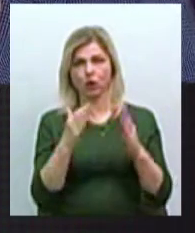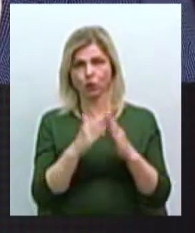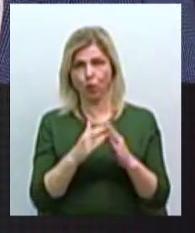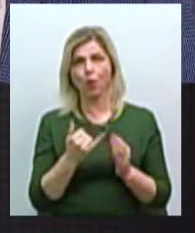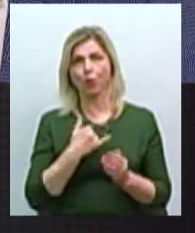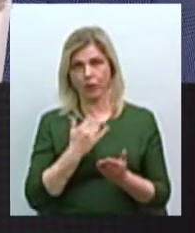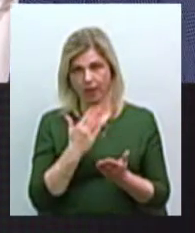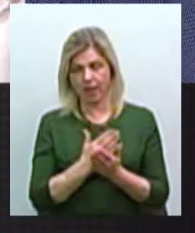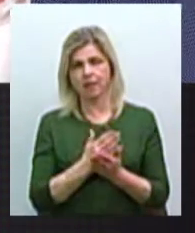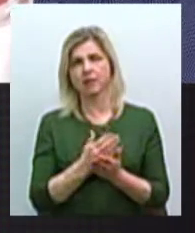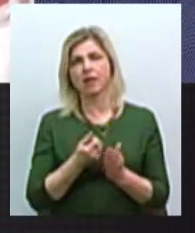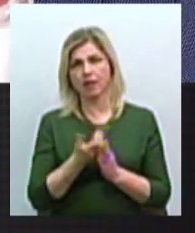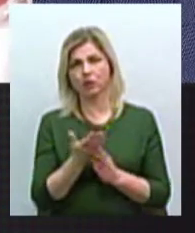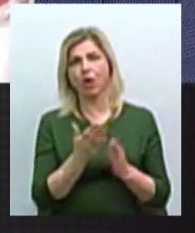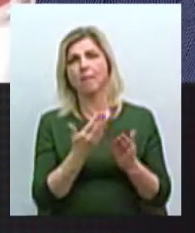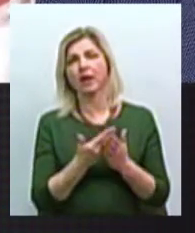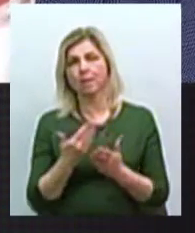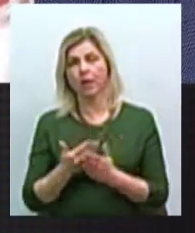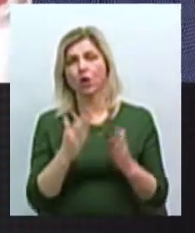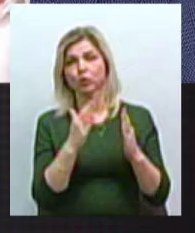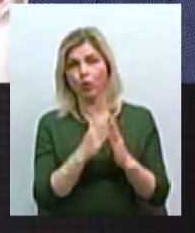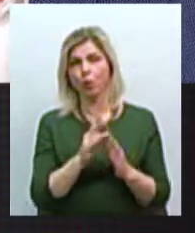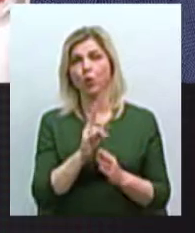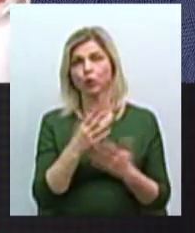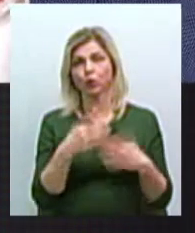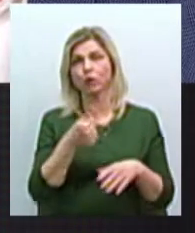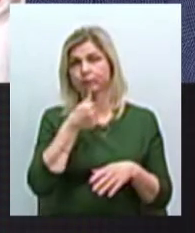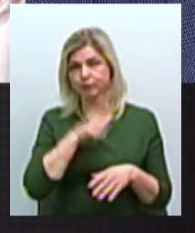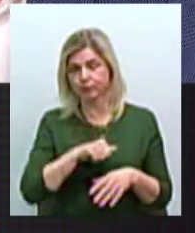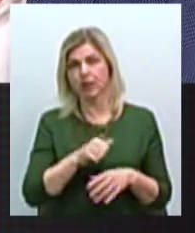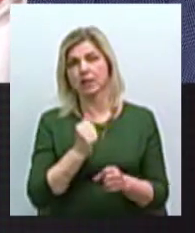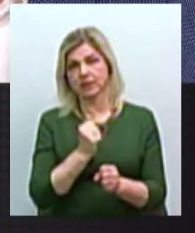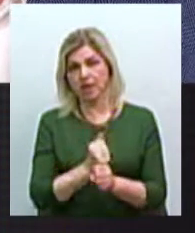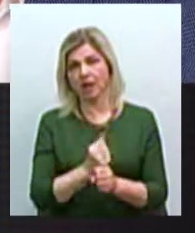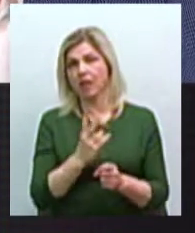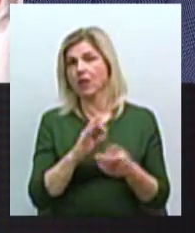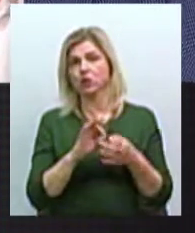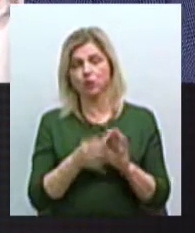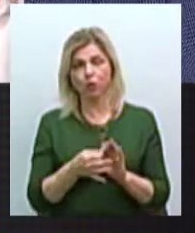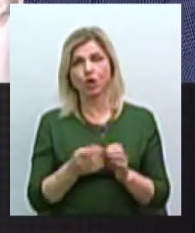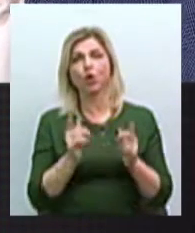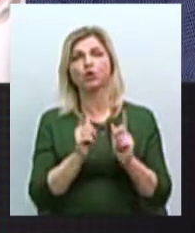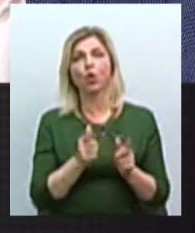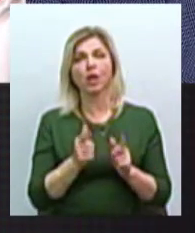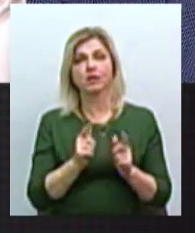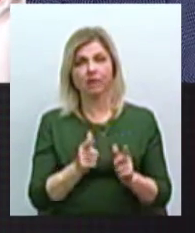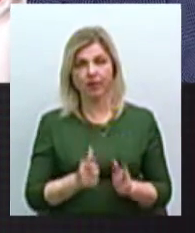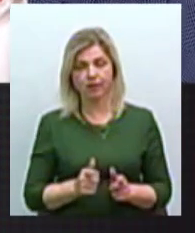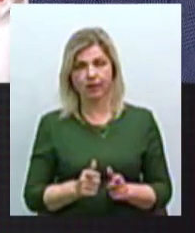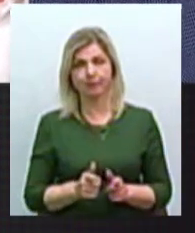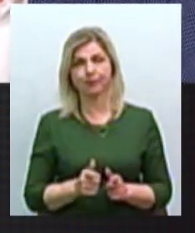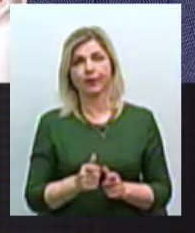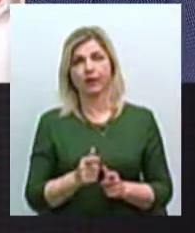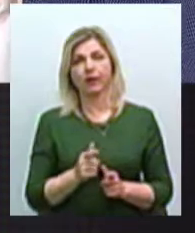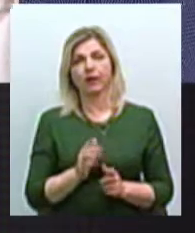несколько примеров домов, по которым прошли эту процедуру. Ну, она, в общем-то, несложная. По согласованию подлежат